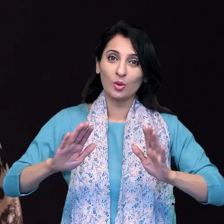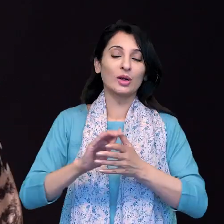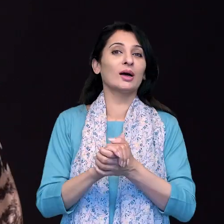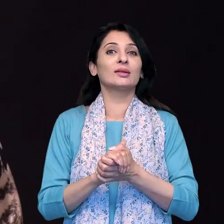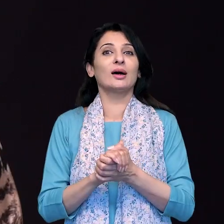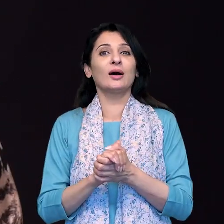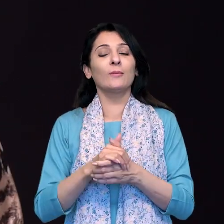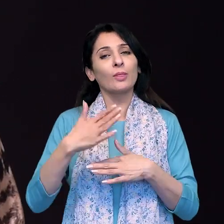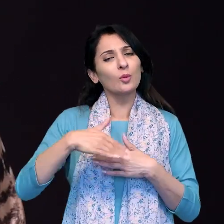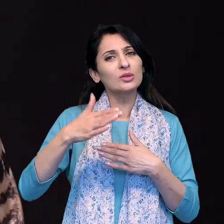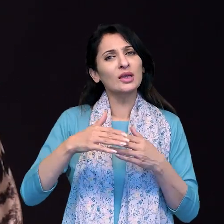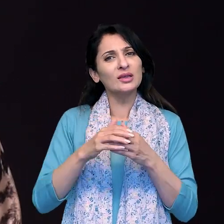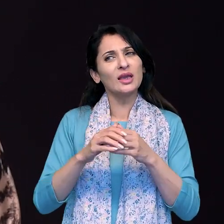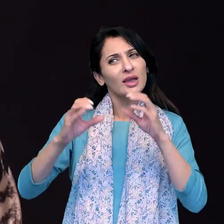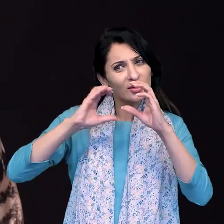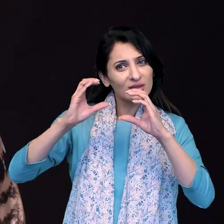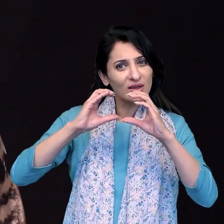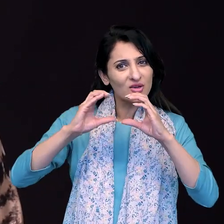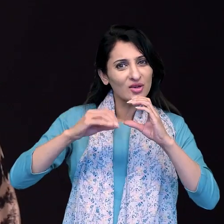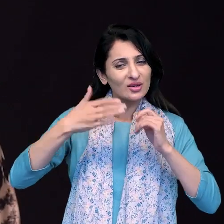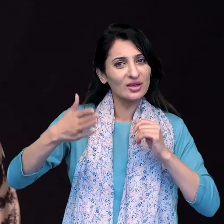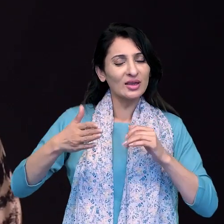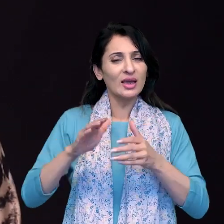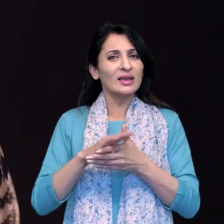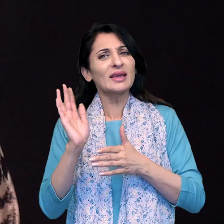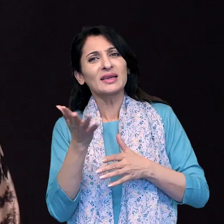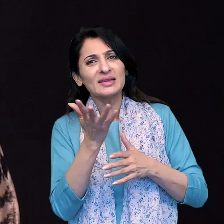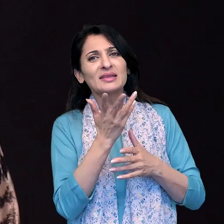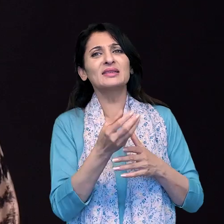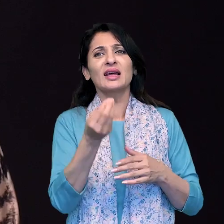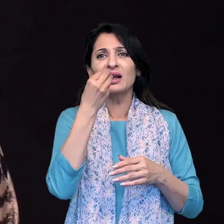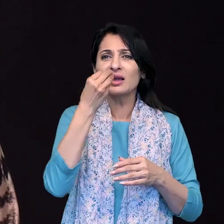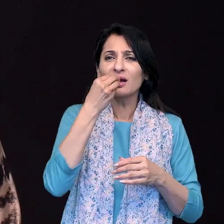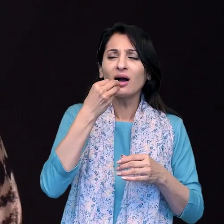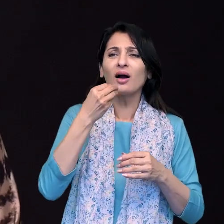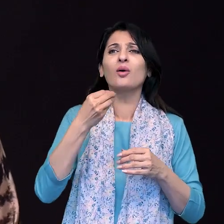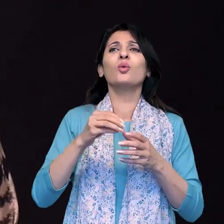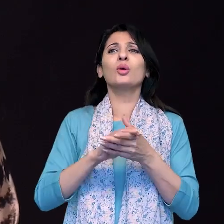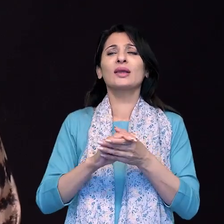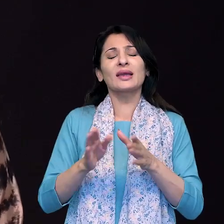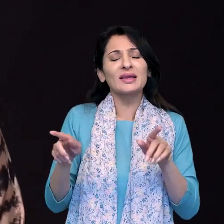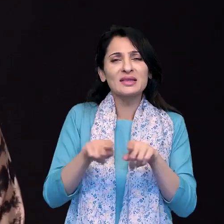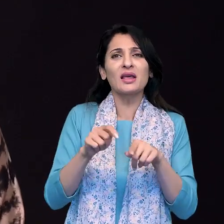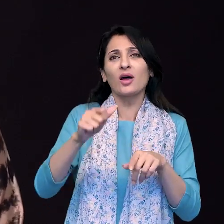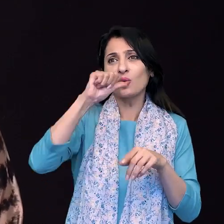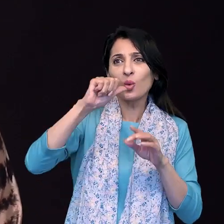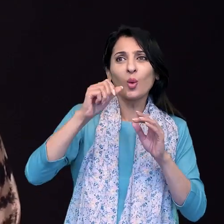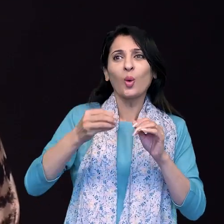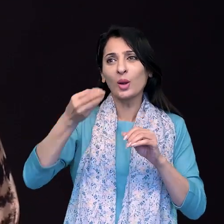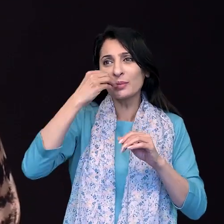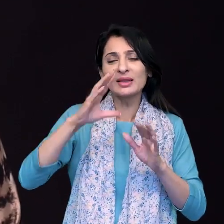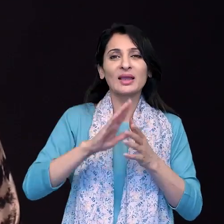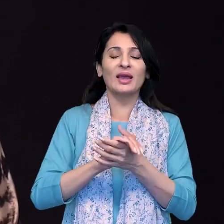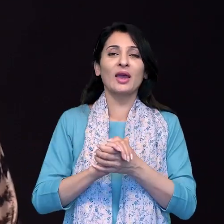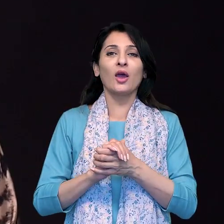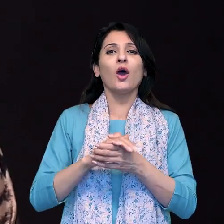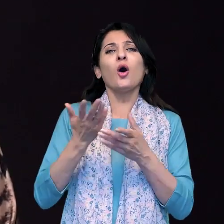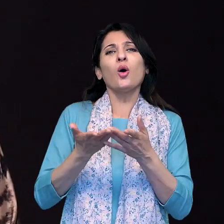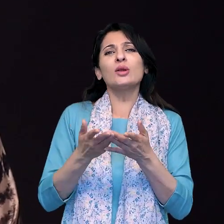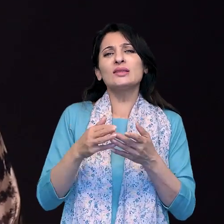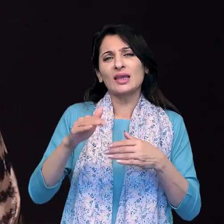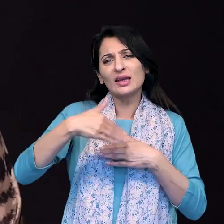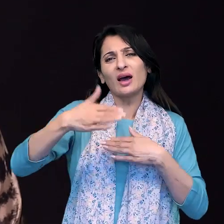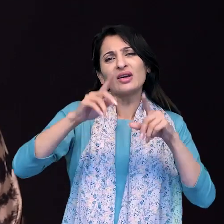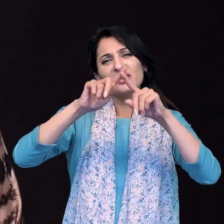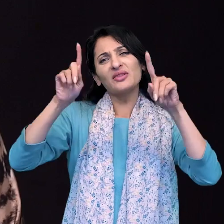सो उसके लिए उन्होंने एक डिस्कशन की कि किस किस्म के मील्स लोग कोक के साथ खाते हैं, उनको कोक में क्या चीज़ पसंद है, उसके सब्स्टिट्यूट्स